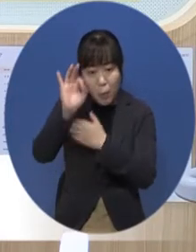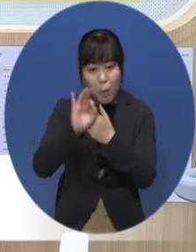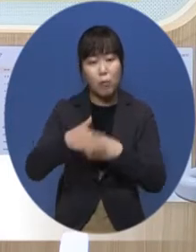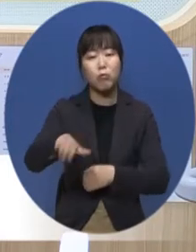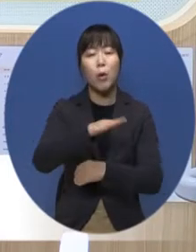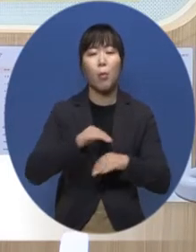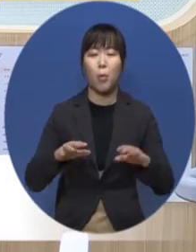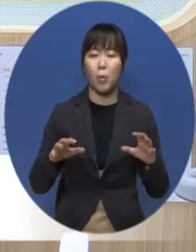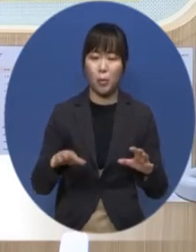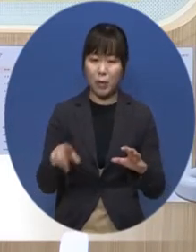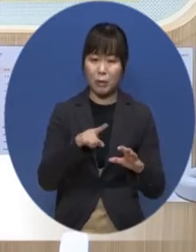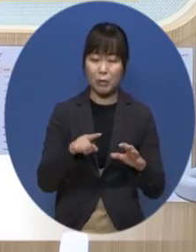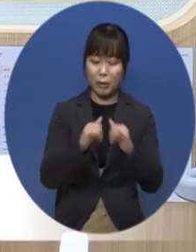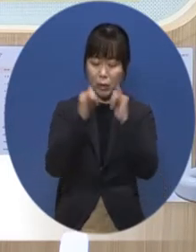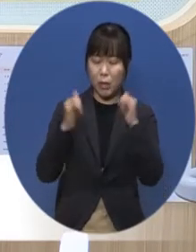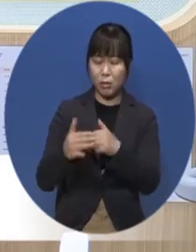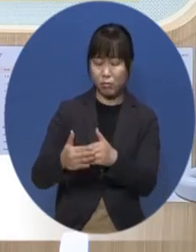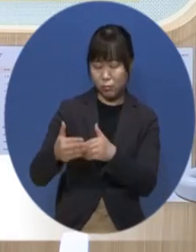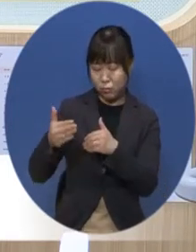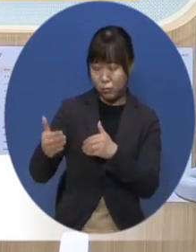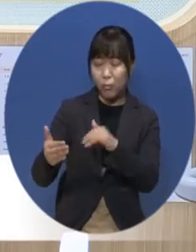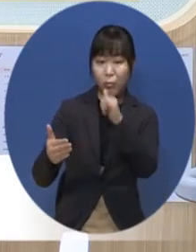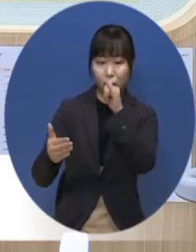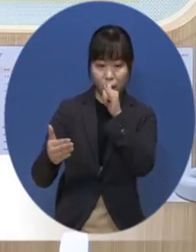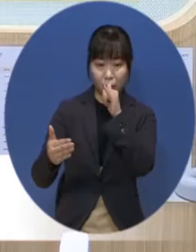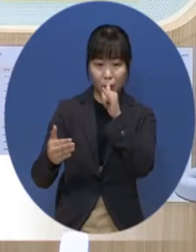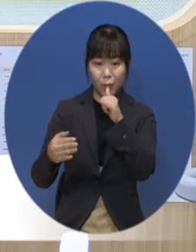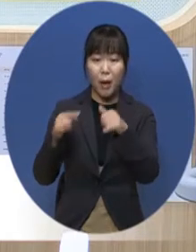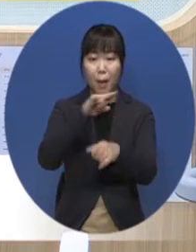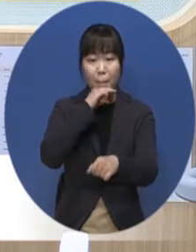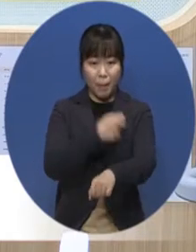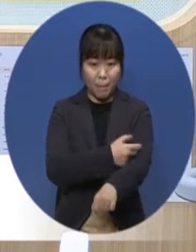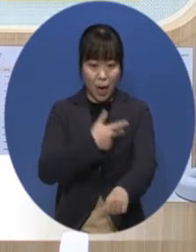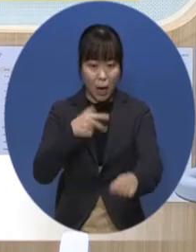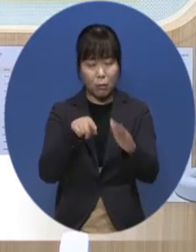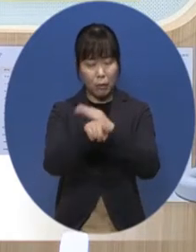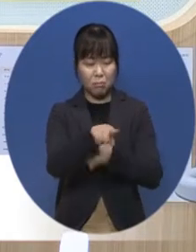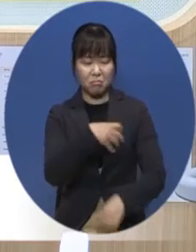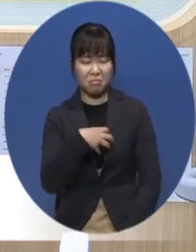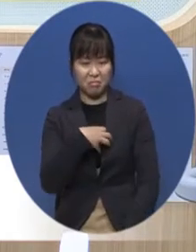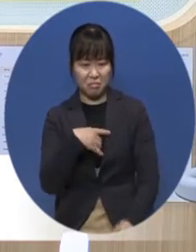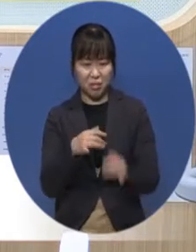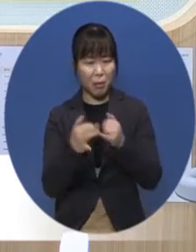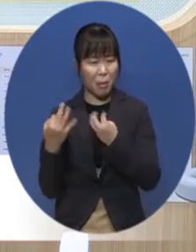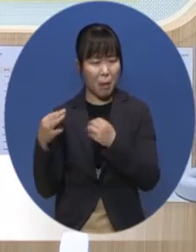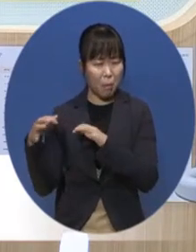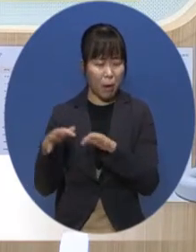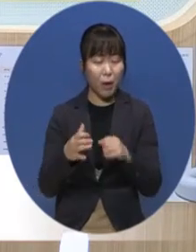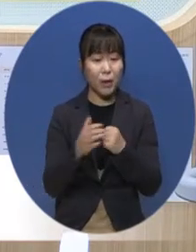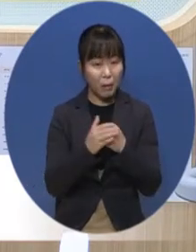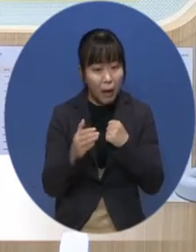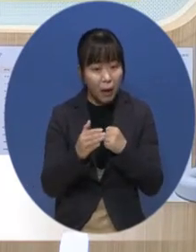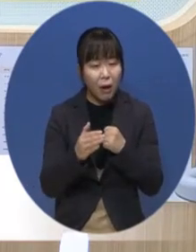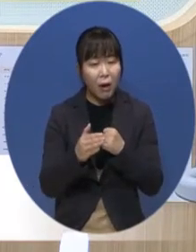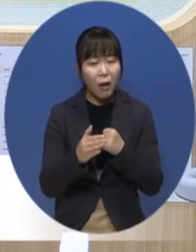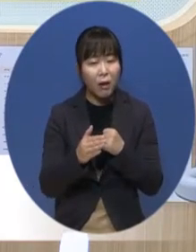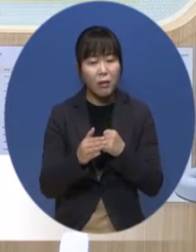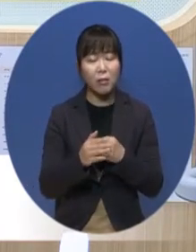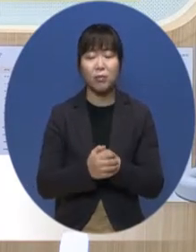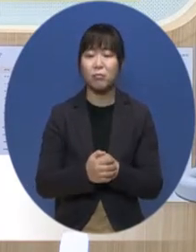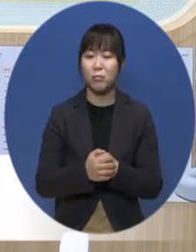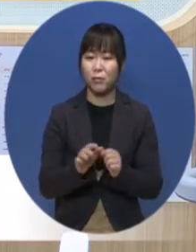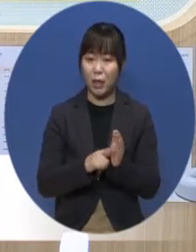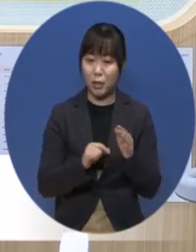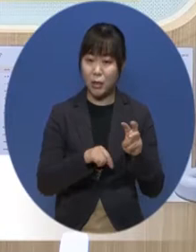모임 자체를 사회적으로 거리두기를 하다 보니까 헌혈의 집에 가면 위험해질 거야. 사람이 모인다는 생각 때문에 다회